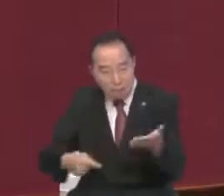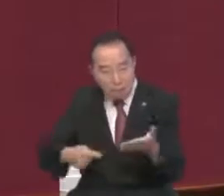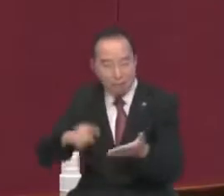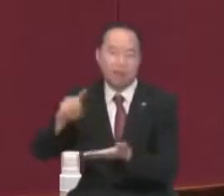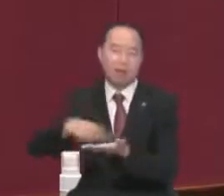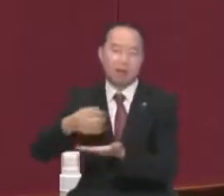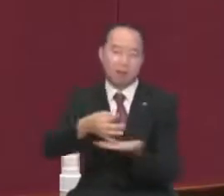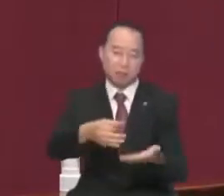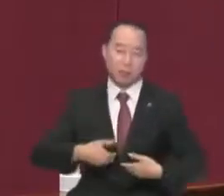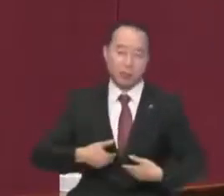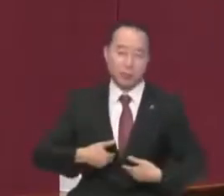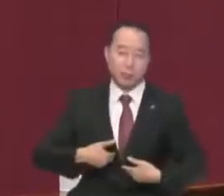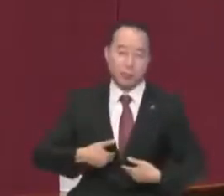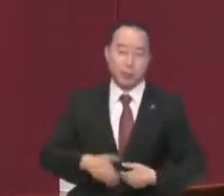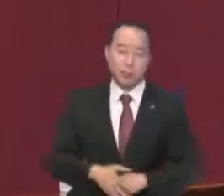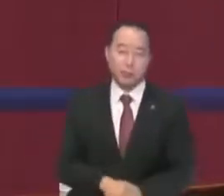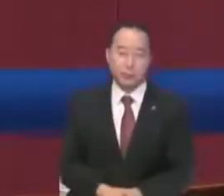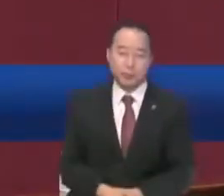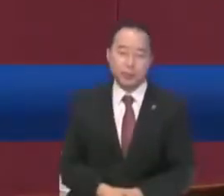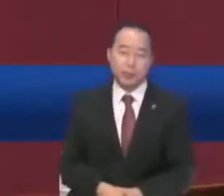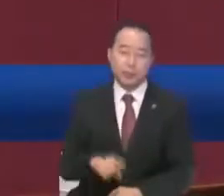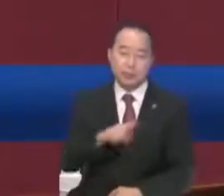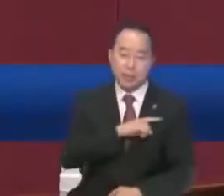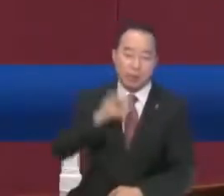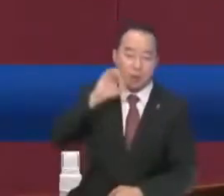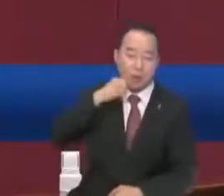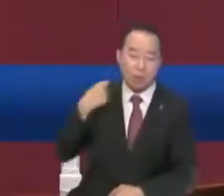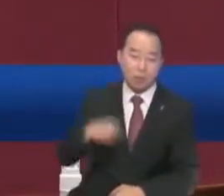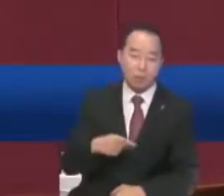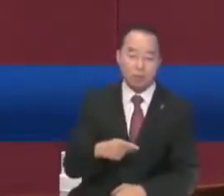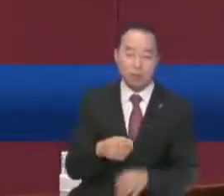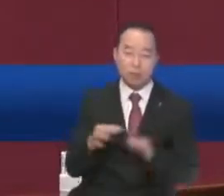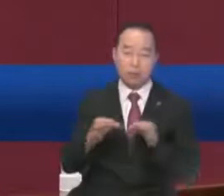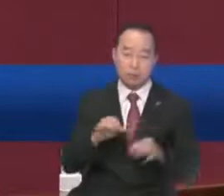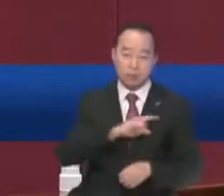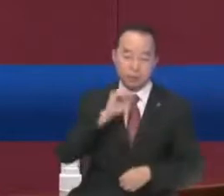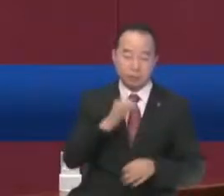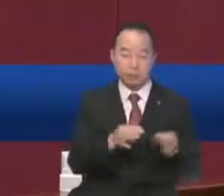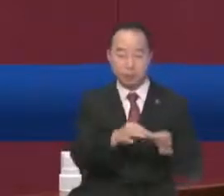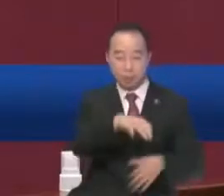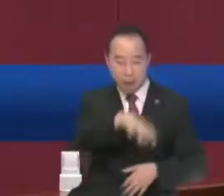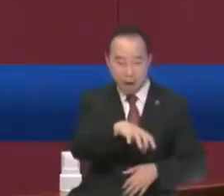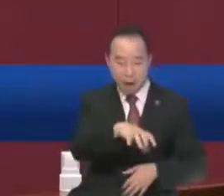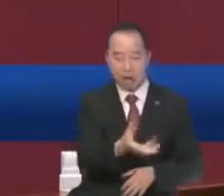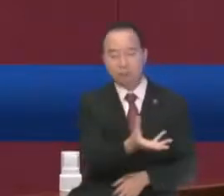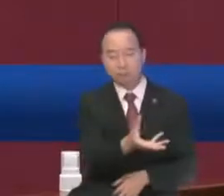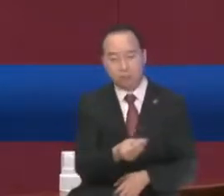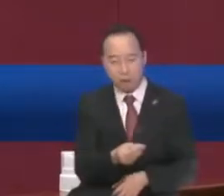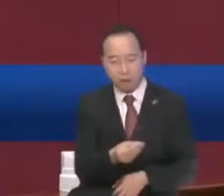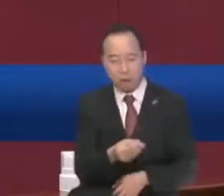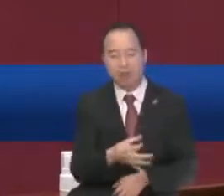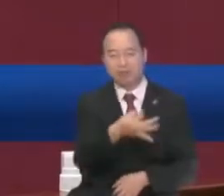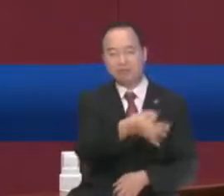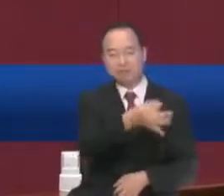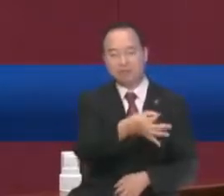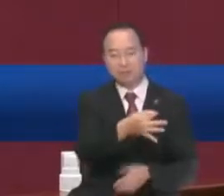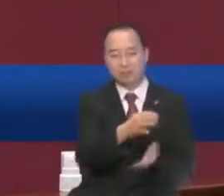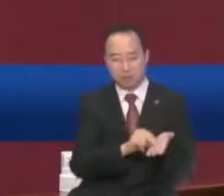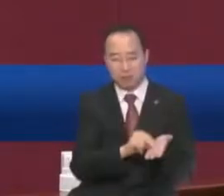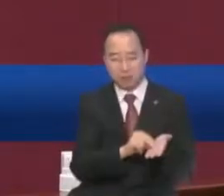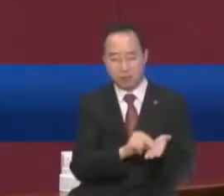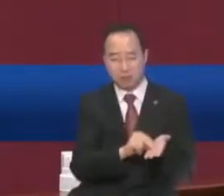코로나 민생의 가장 높은 장벽은 임대료입니다. 사실상 영업폐쇄 상태여도 몇백에서 몇천에 이르는 임대료는